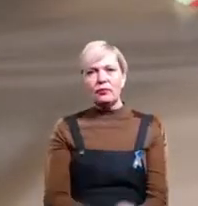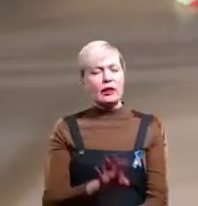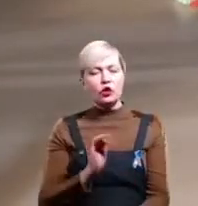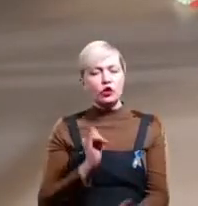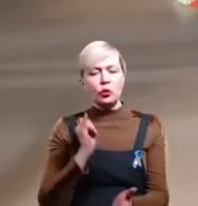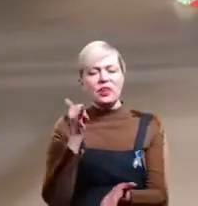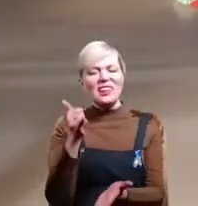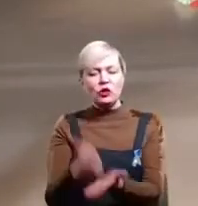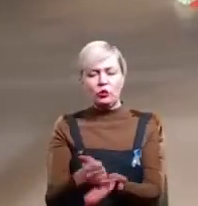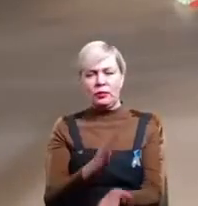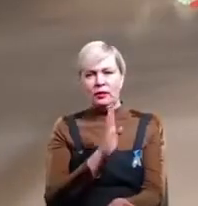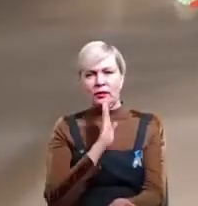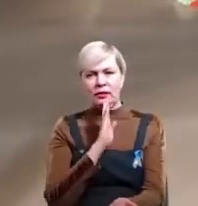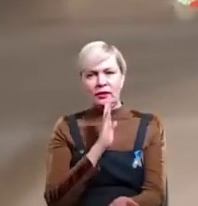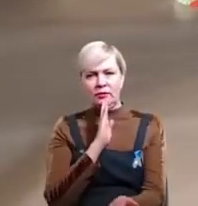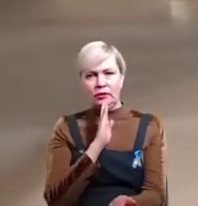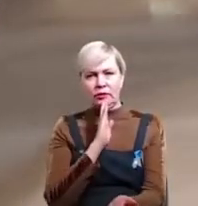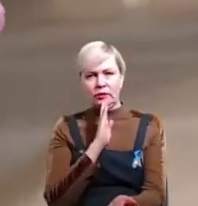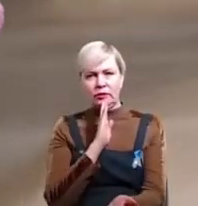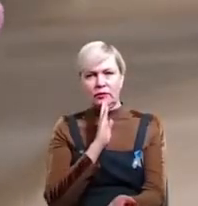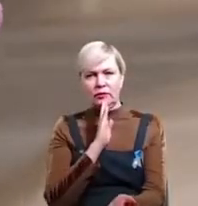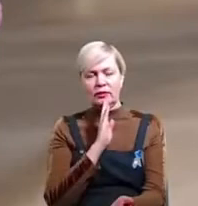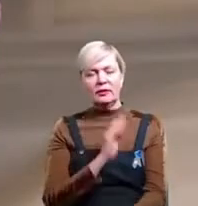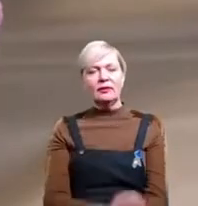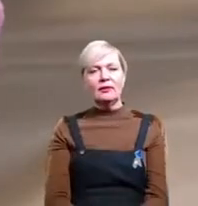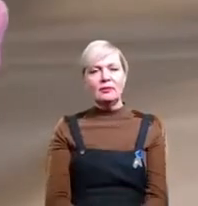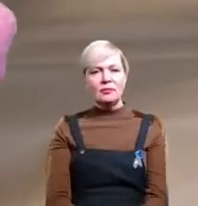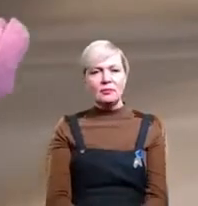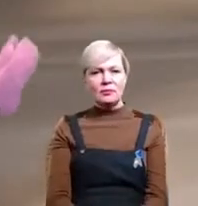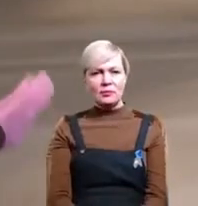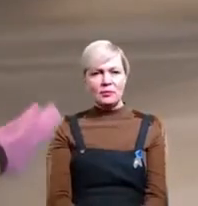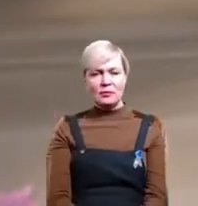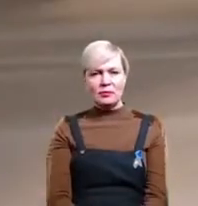них. Да, хорошо?